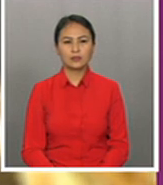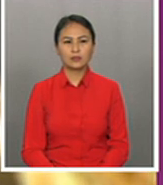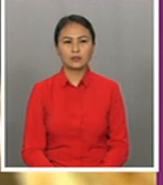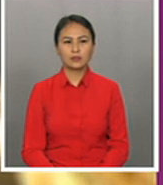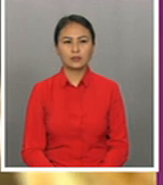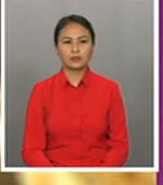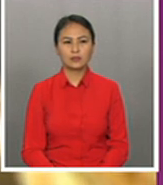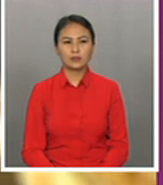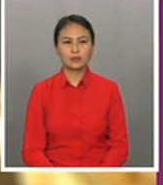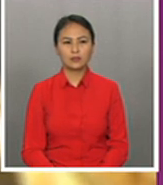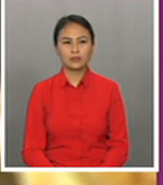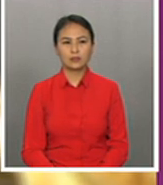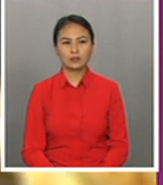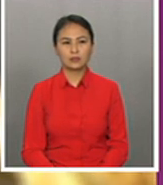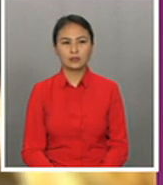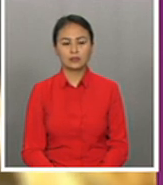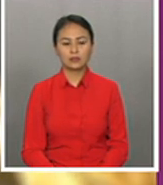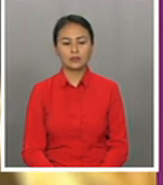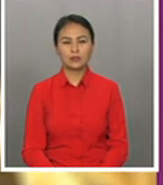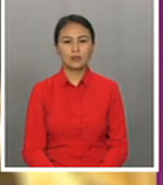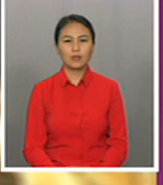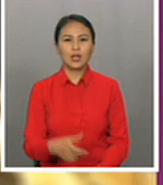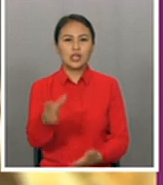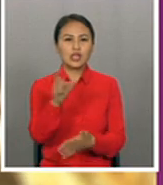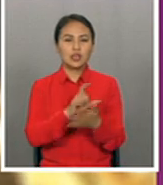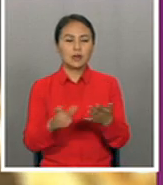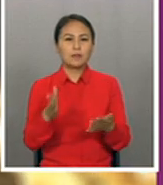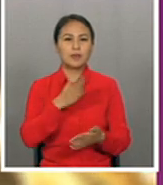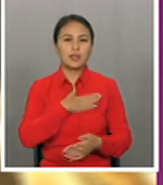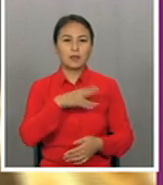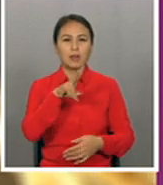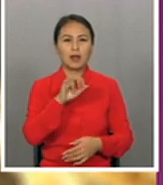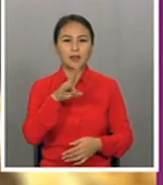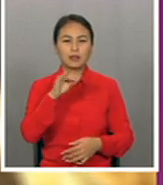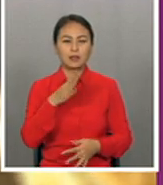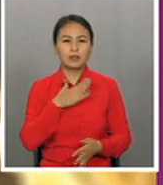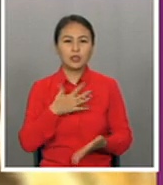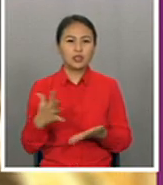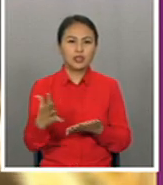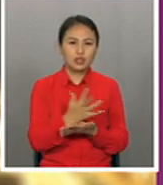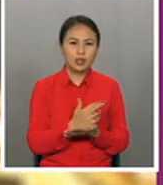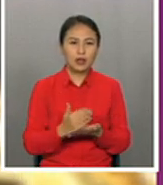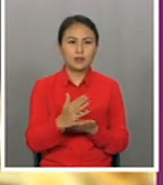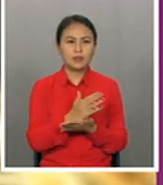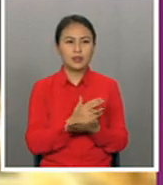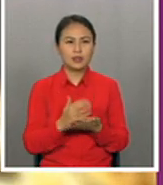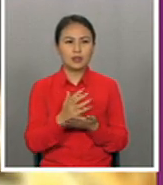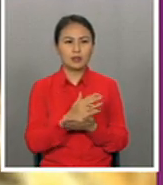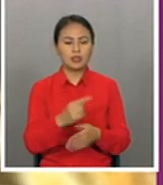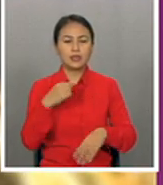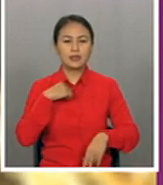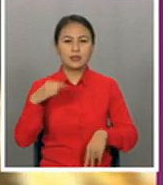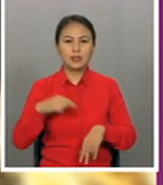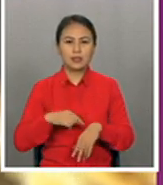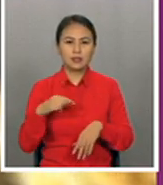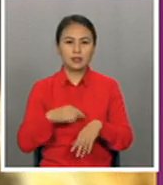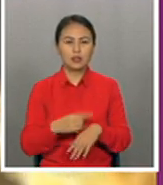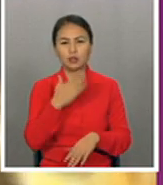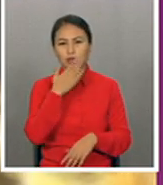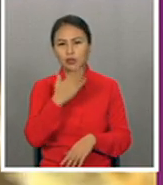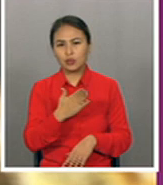Жыр менің планетам, бәрі осында жиғаным, тергенім де, сезінгенім,